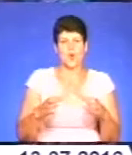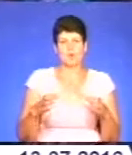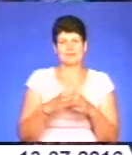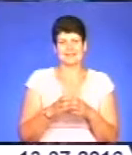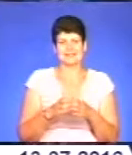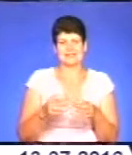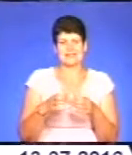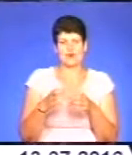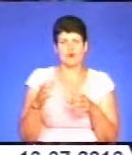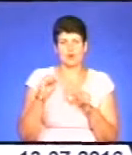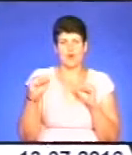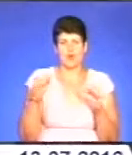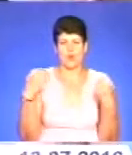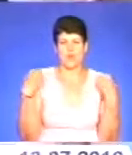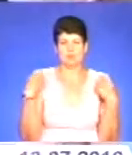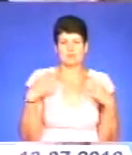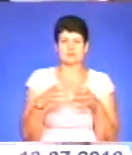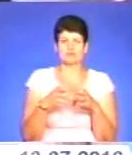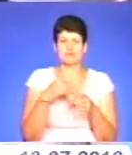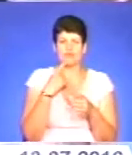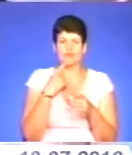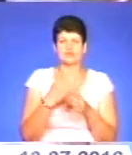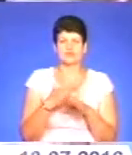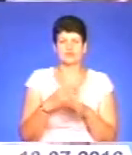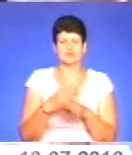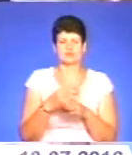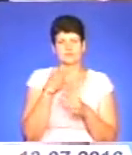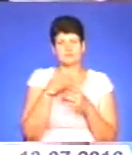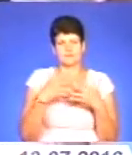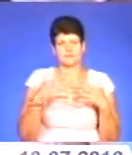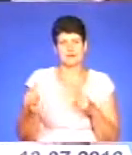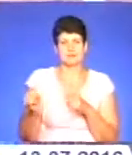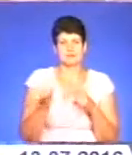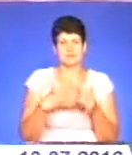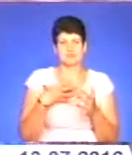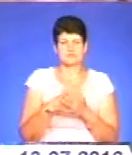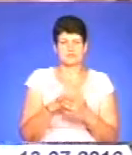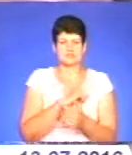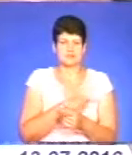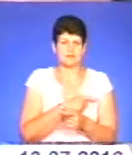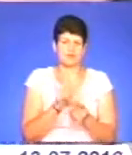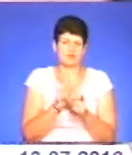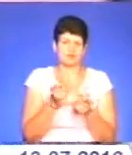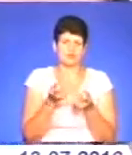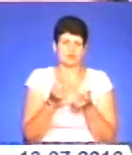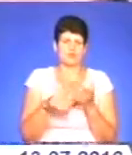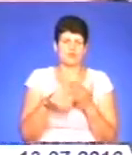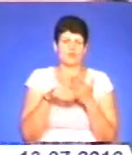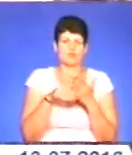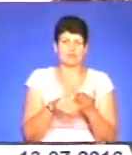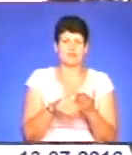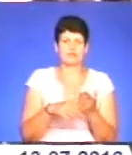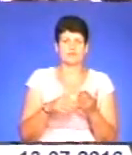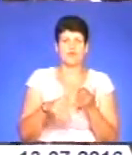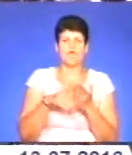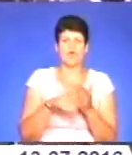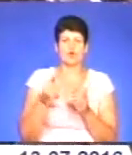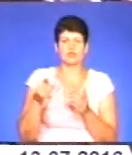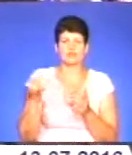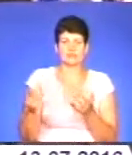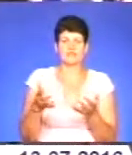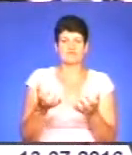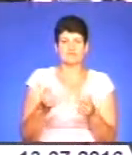що частину провіанту забезпечували власними силами, дечим допомогли волонтери. Забезпечені повністю, взяли пайок